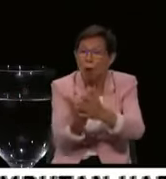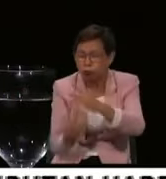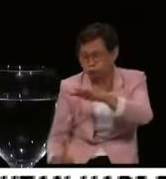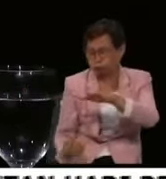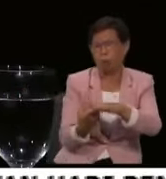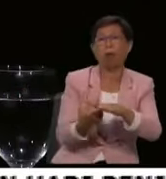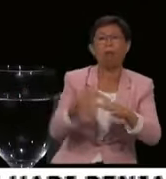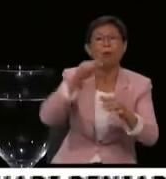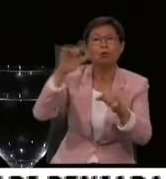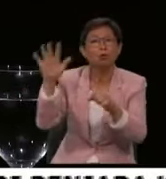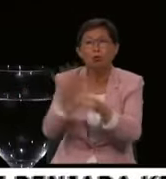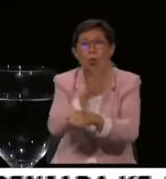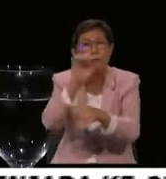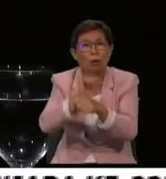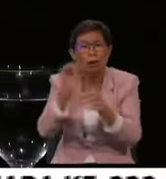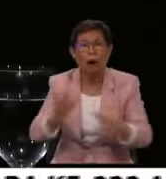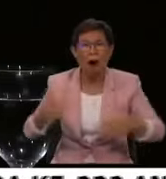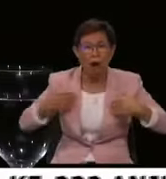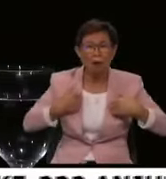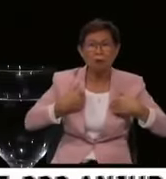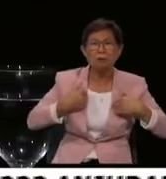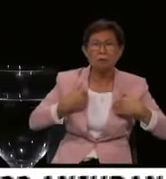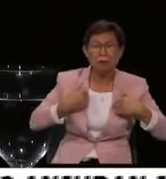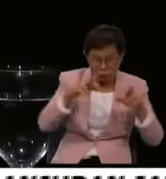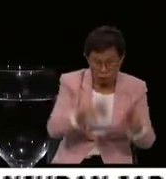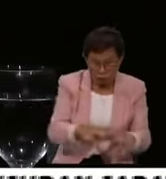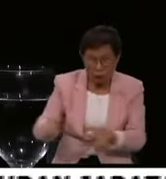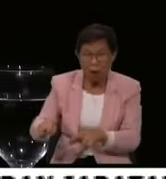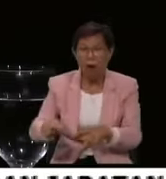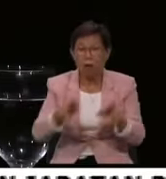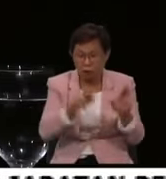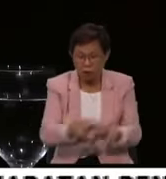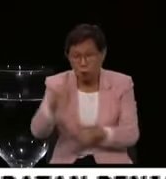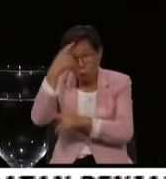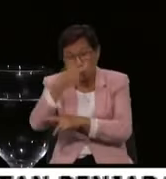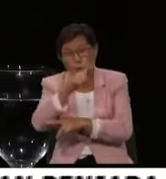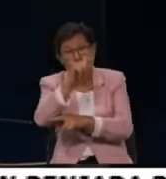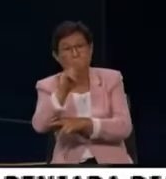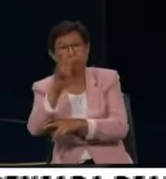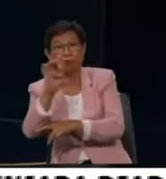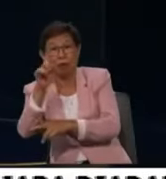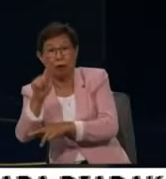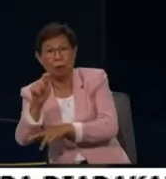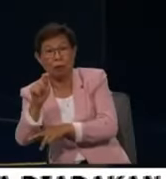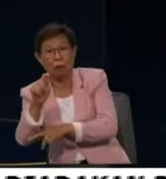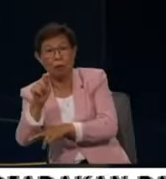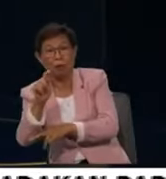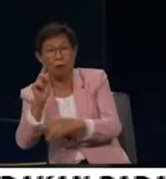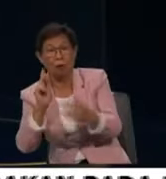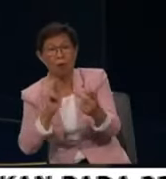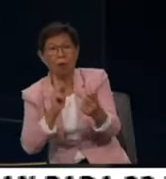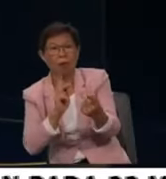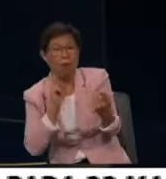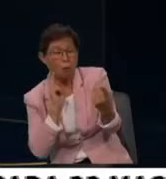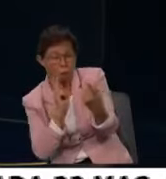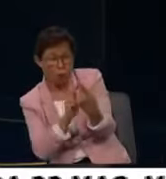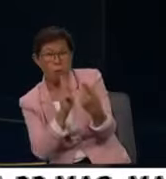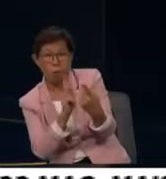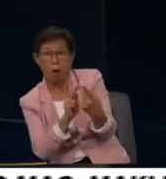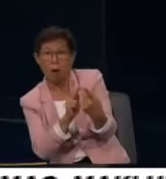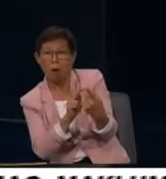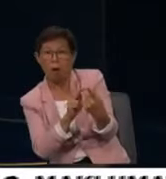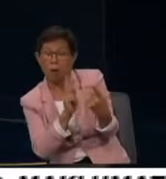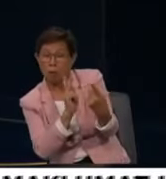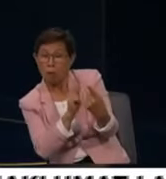Jadi er adakah apa yang kita rancang er untuk TVET kita er berkenaan dengan dengan er